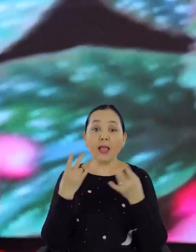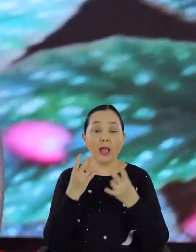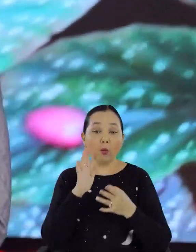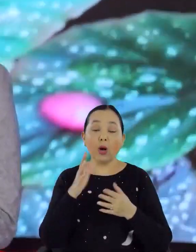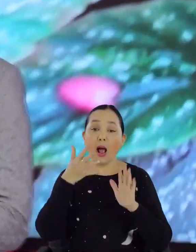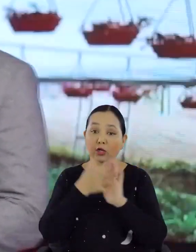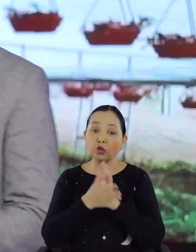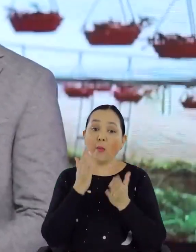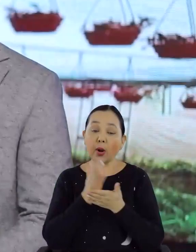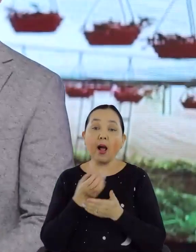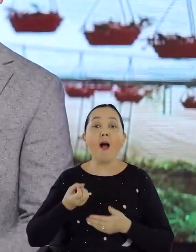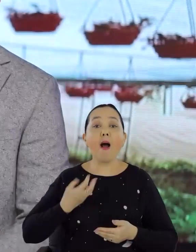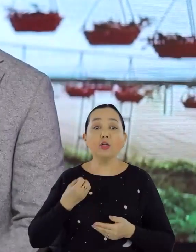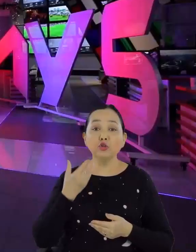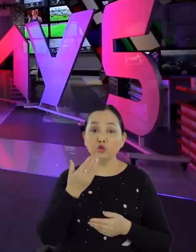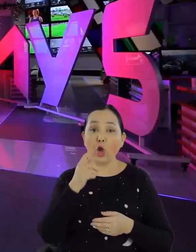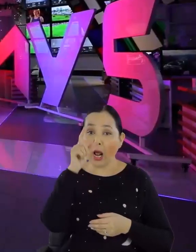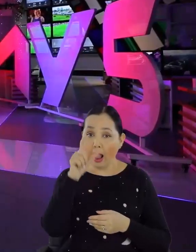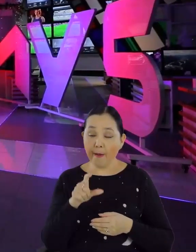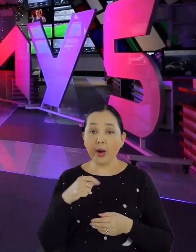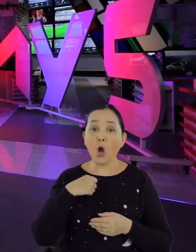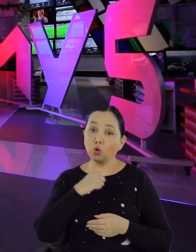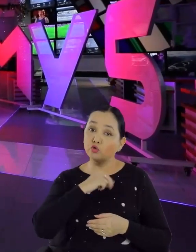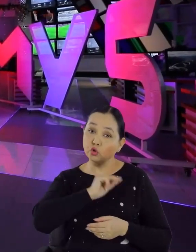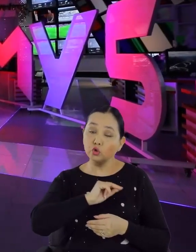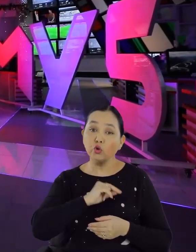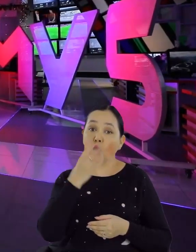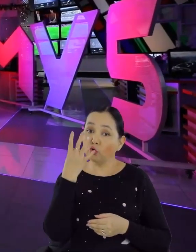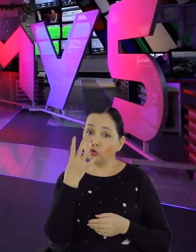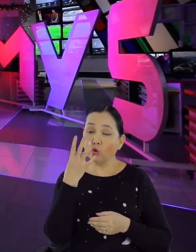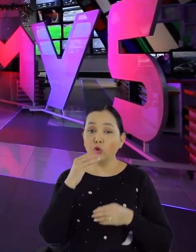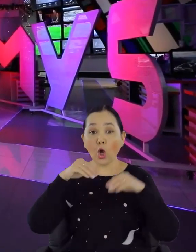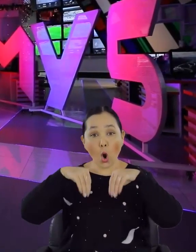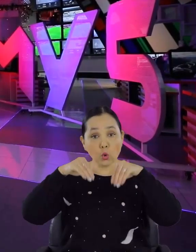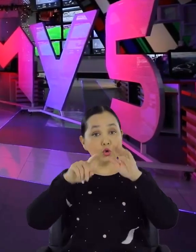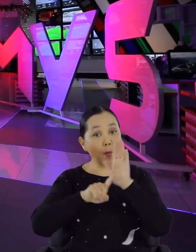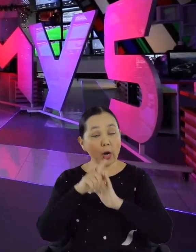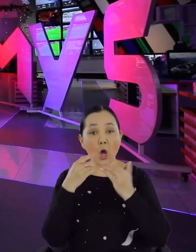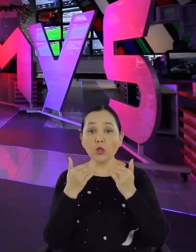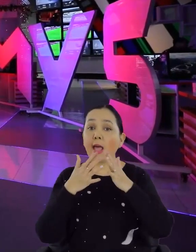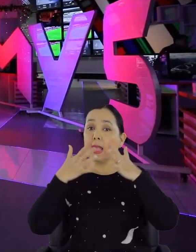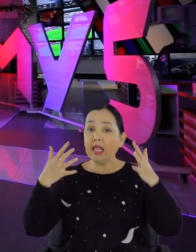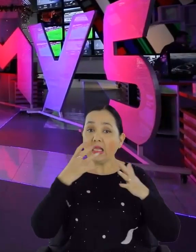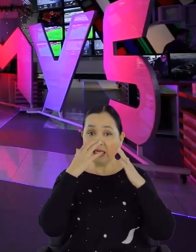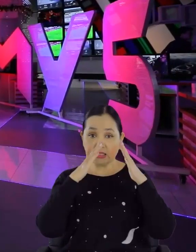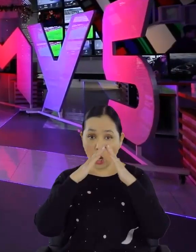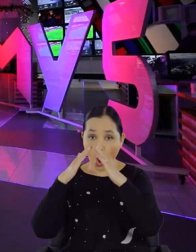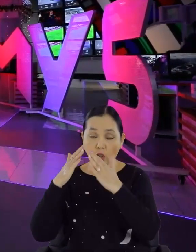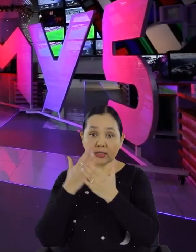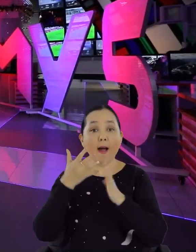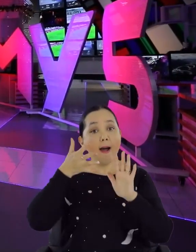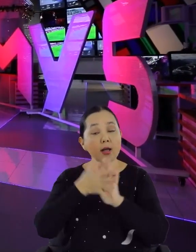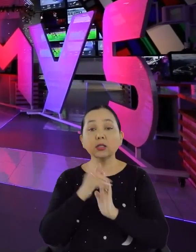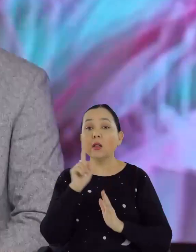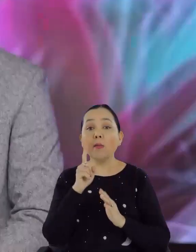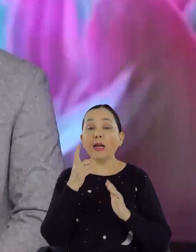bo'lsa xarajatlar ham bor. Andijonlik hamyurtimiz o'z ishini 4-tagina ko'chatdan boshlagan, hozir esa katta issiqxonasi bor.